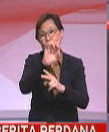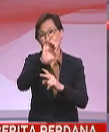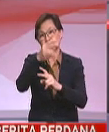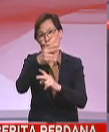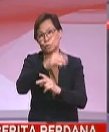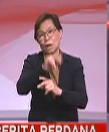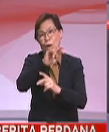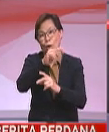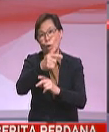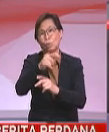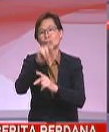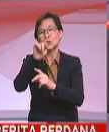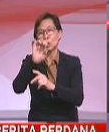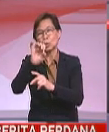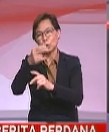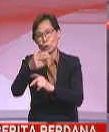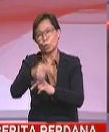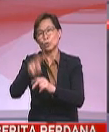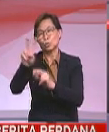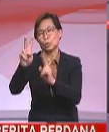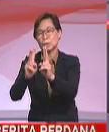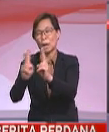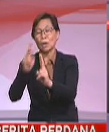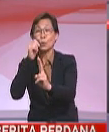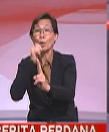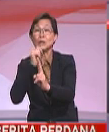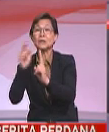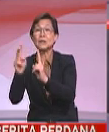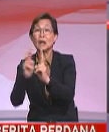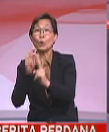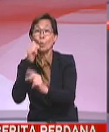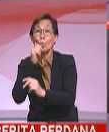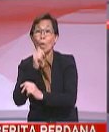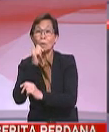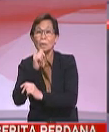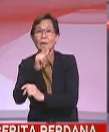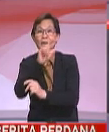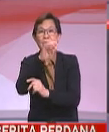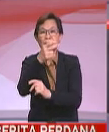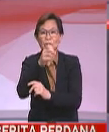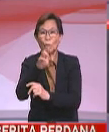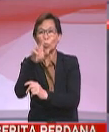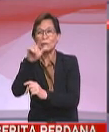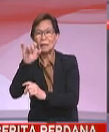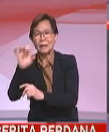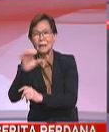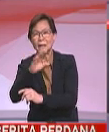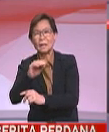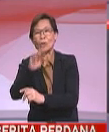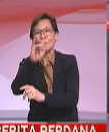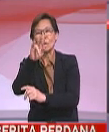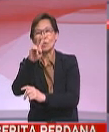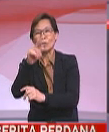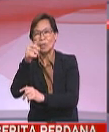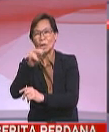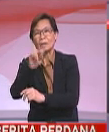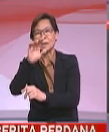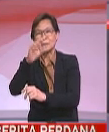Oh yy2 gendingan wanita komik Yin dan Yang